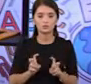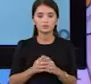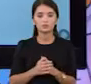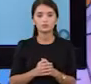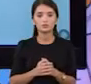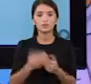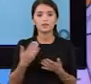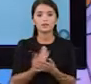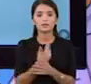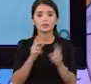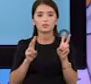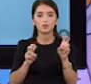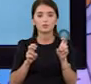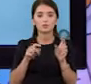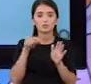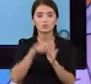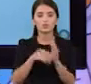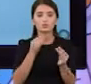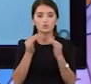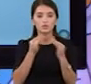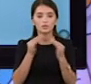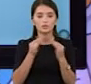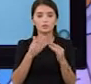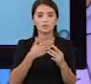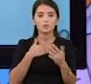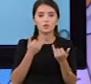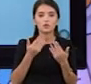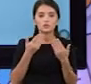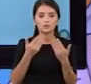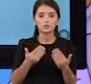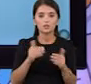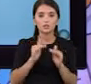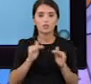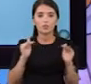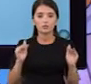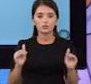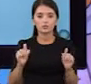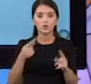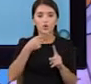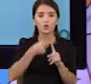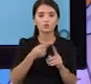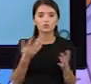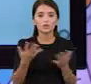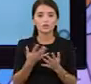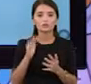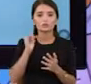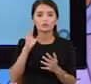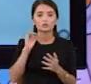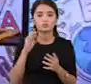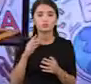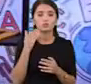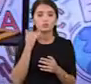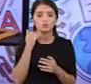oling. Yangi mavzu ustida suhbatlashamiz. Men hozir sizlarga bolajonlar, qo'shishni qaysi usullar